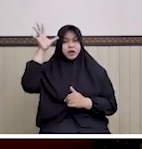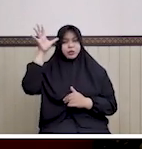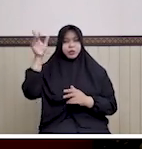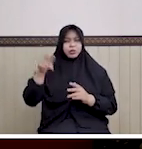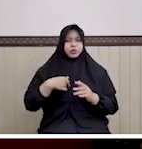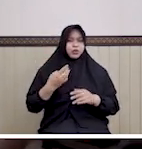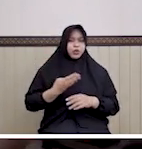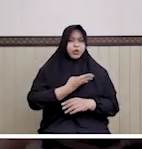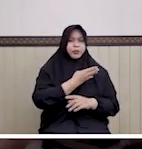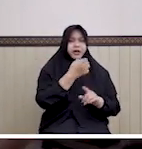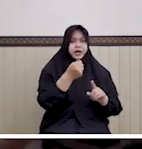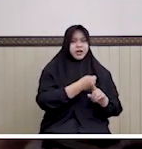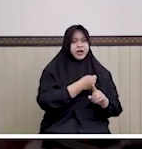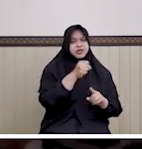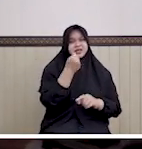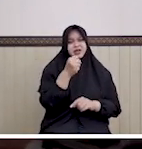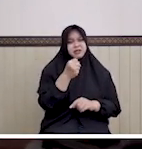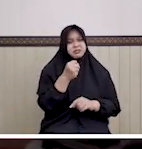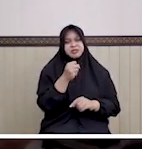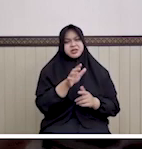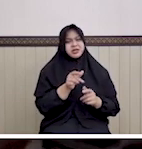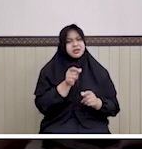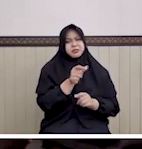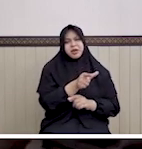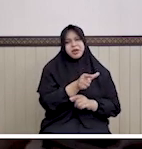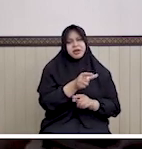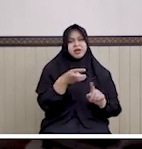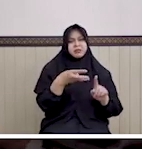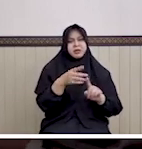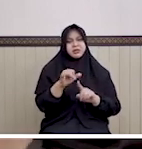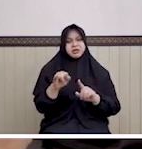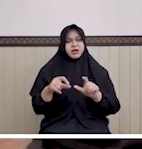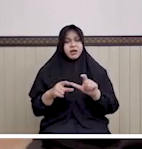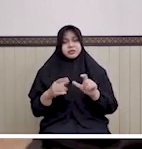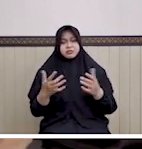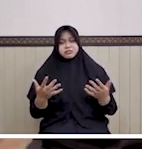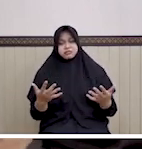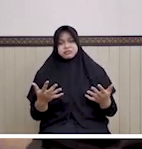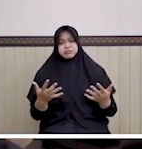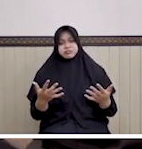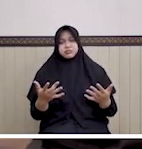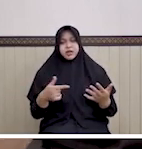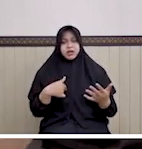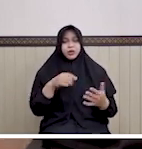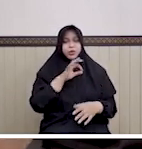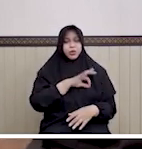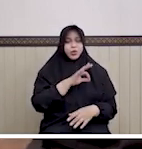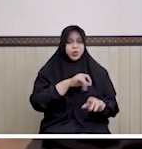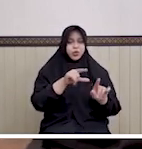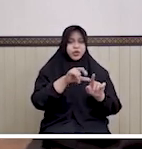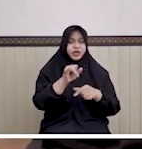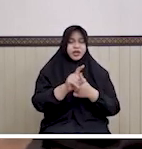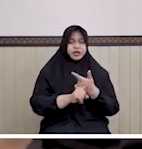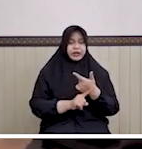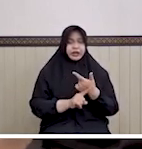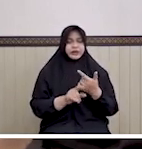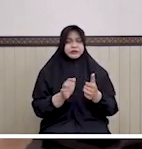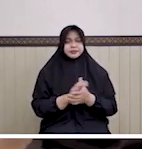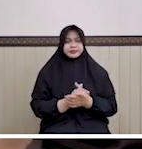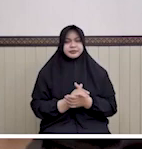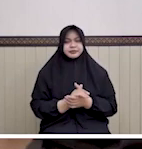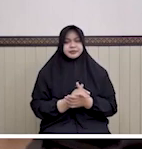korban ke setan tidak bisa dicover oleh bab penuh BPJS Nah itu keuntungan di deya artinya